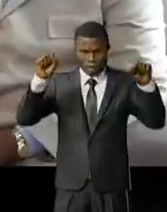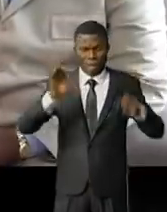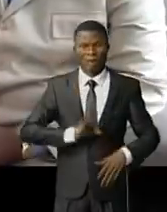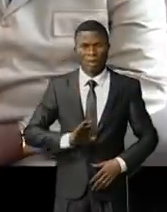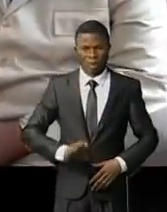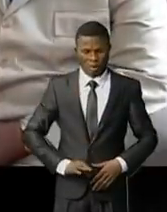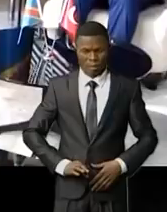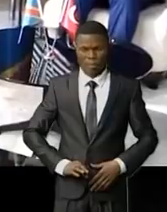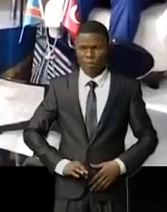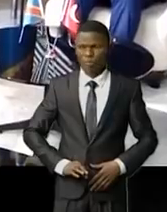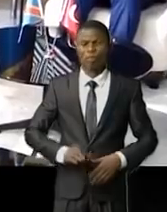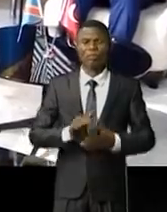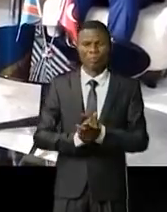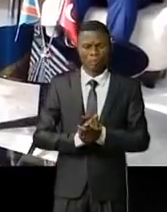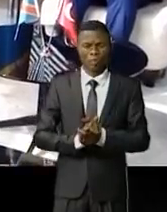est très,